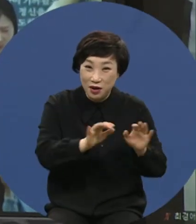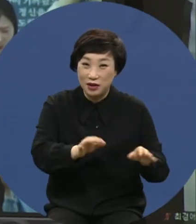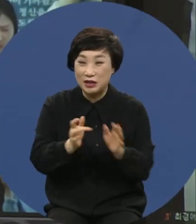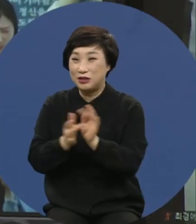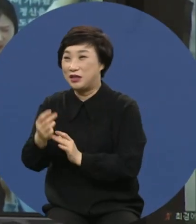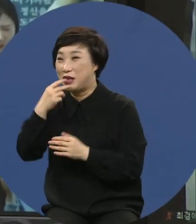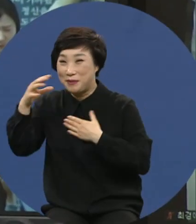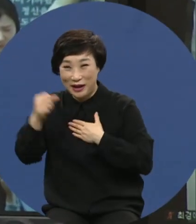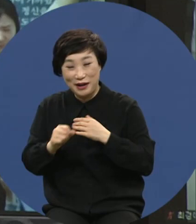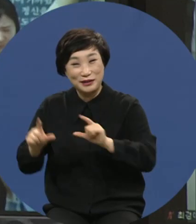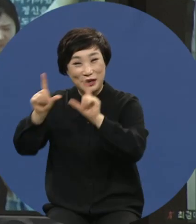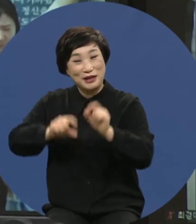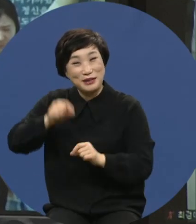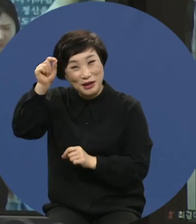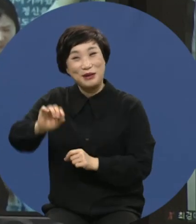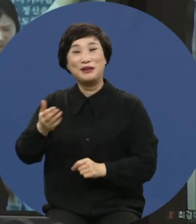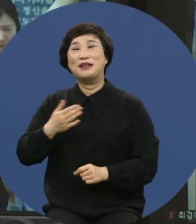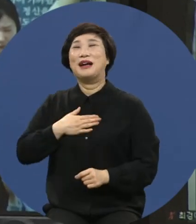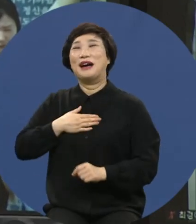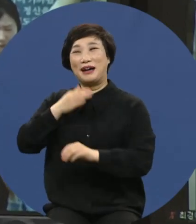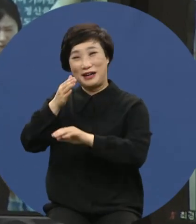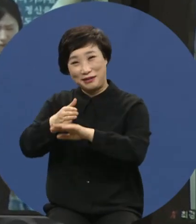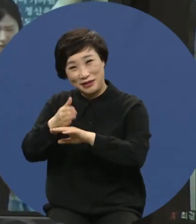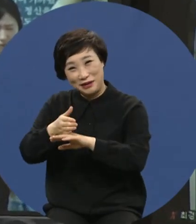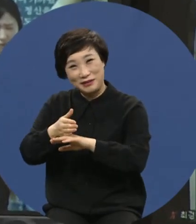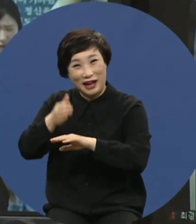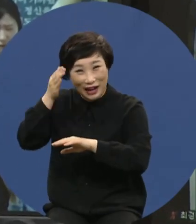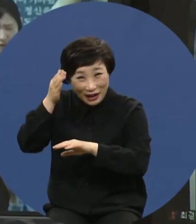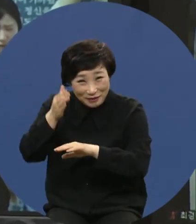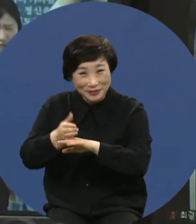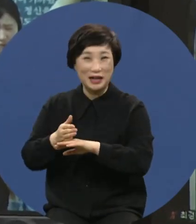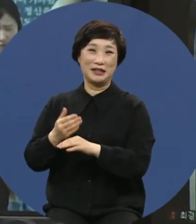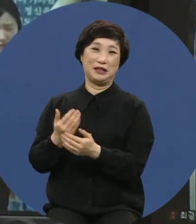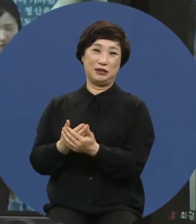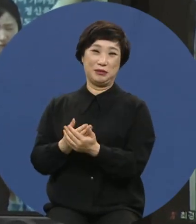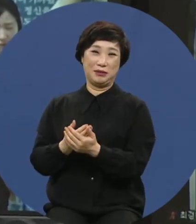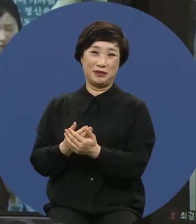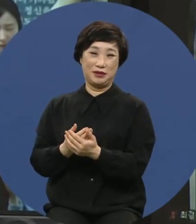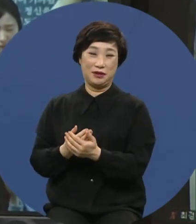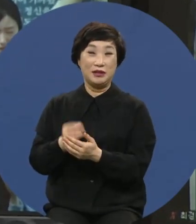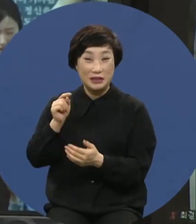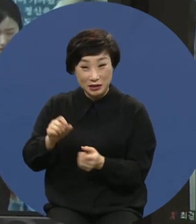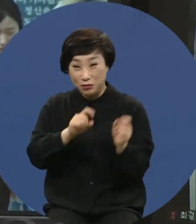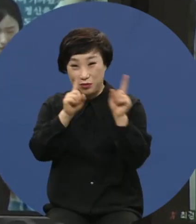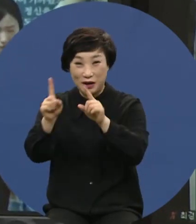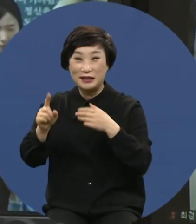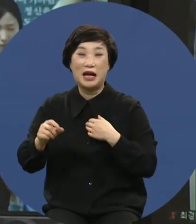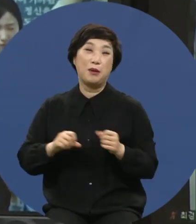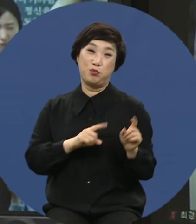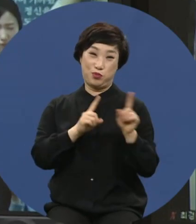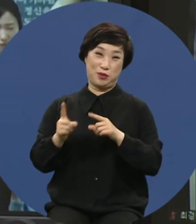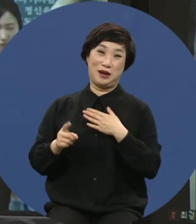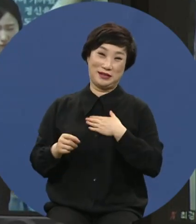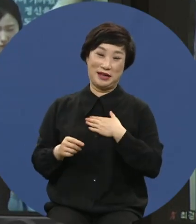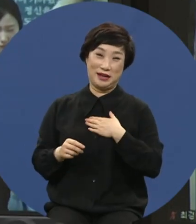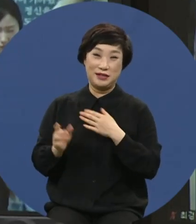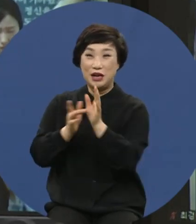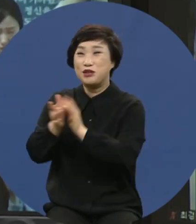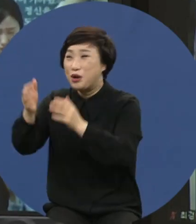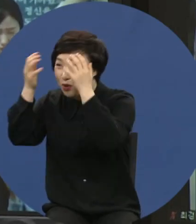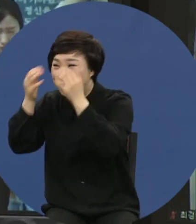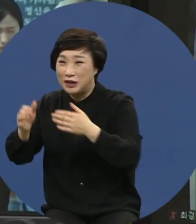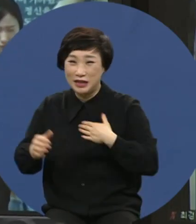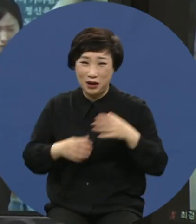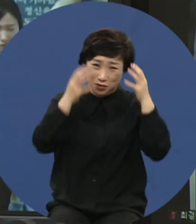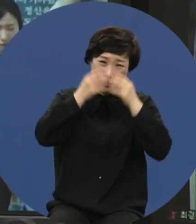생명으로 예수 생명으로 영원히 살리게 되고 감사하게 하옵소서. 그 부활은 나의 부활입니다. 그의